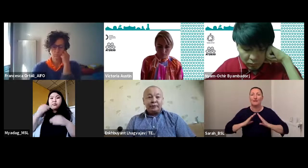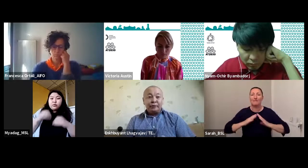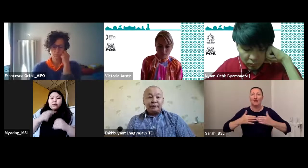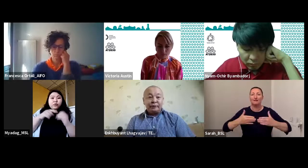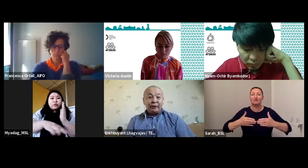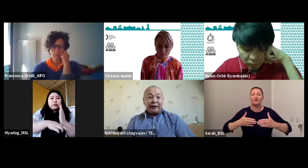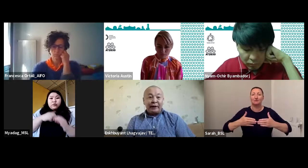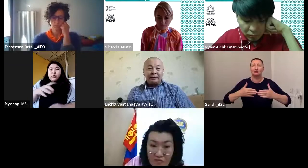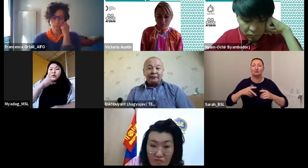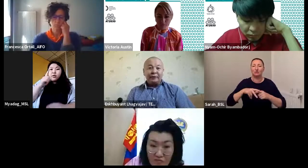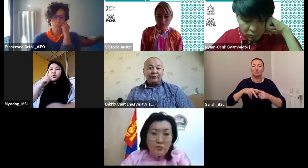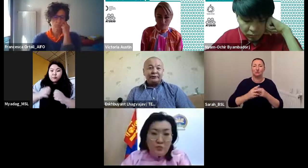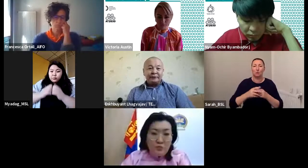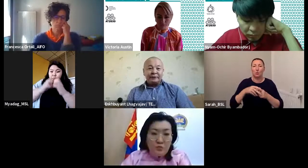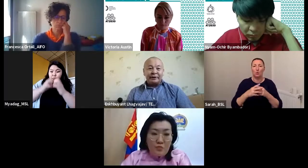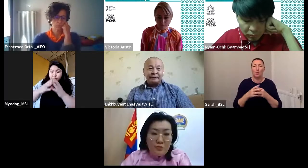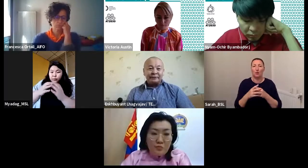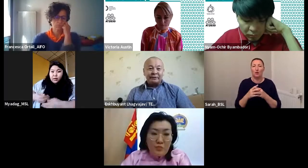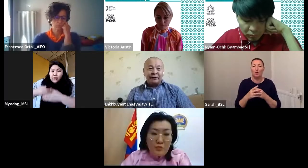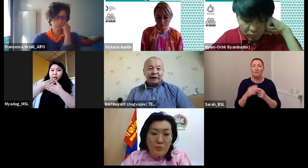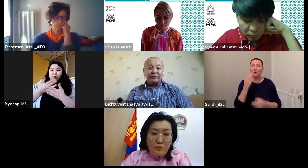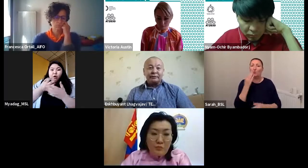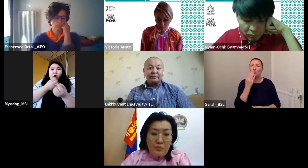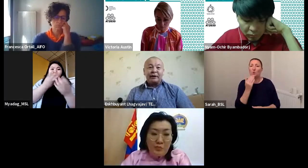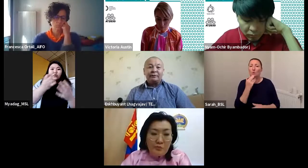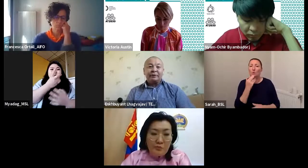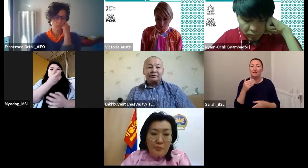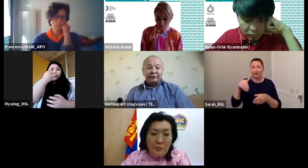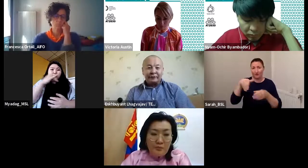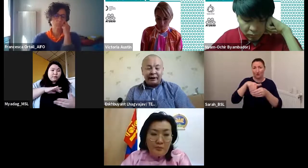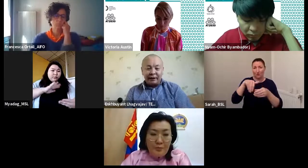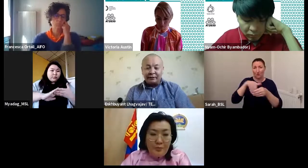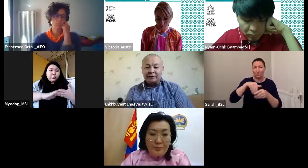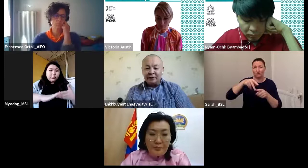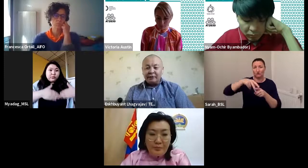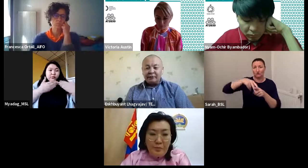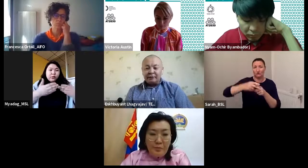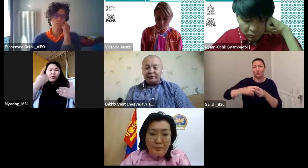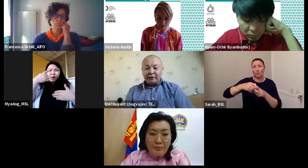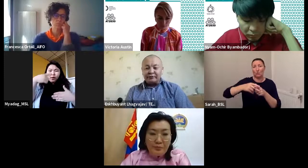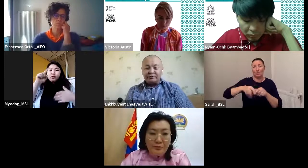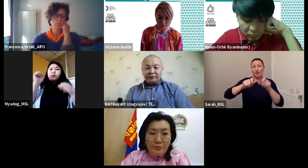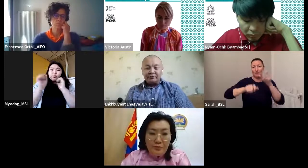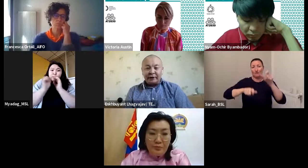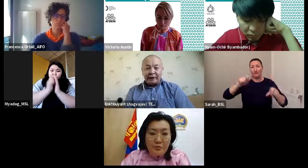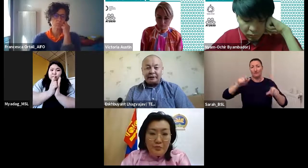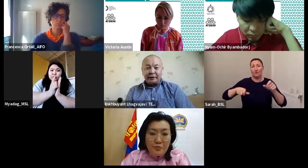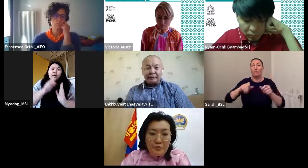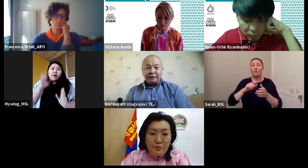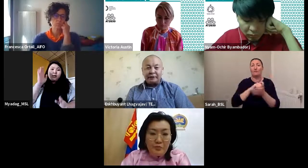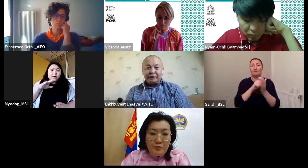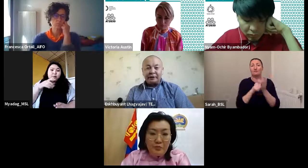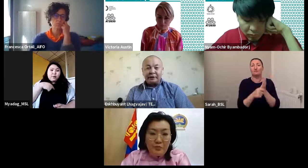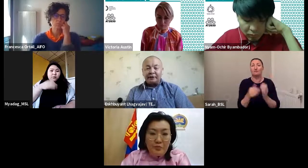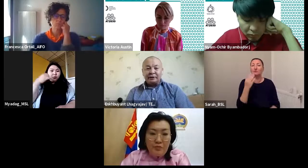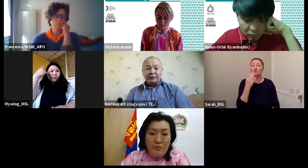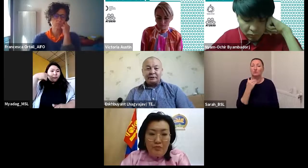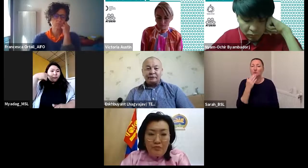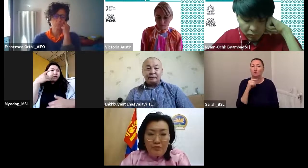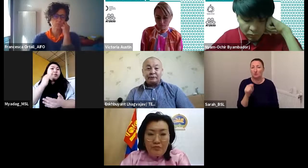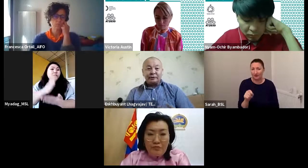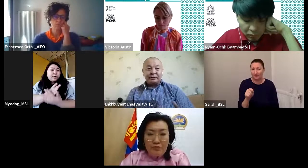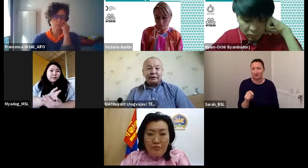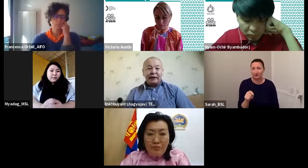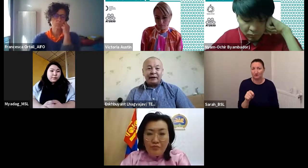одоо бүтээгдэхүүн гаргаад олон нийтэд танилцуулж байна гэдэг бол хамгийн чухал наа гэж би бол ингэж бодож байна. Тэгэхээр бидний энэ хийж